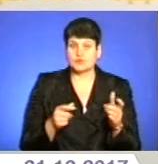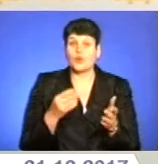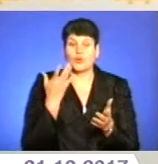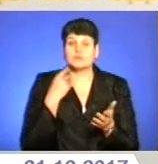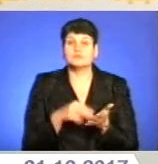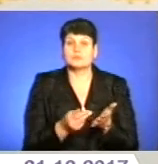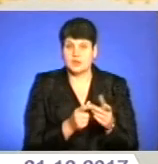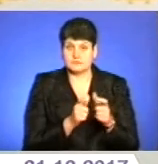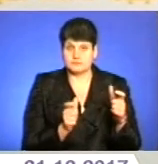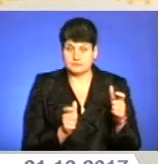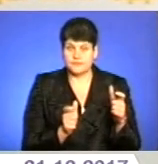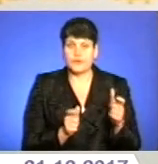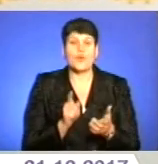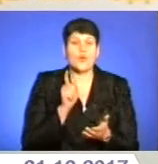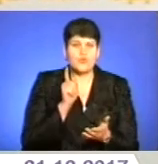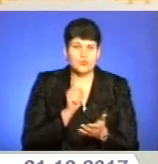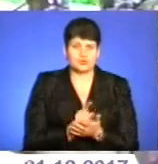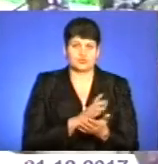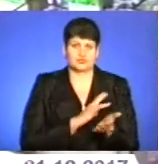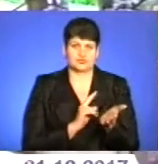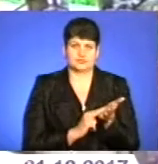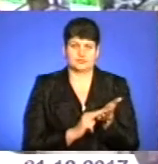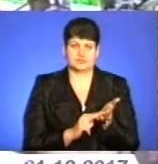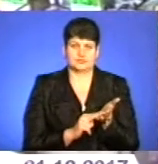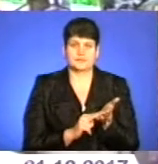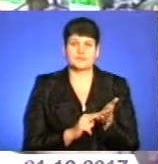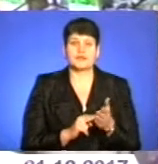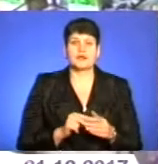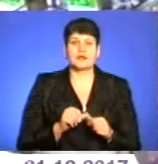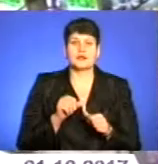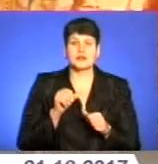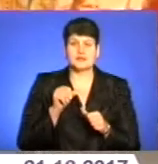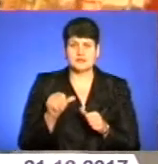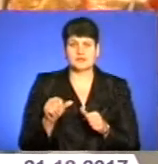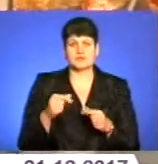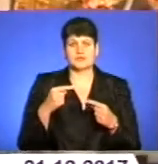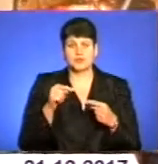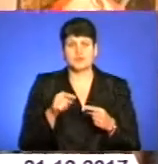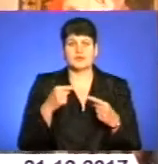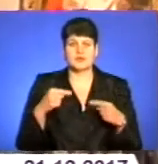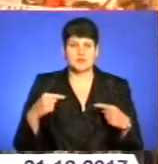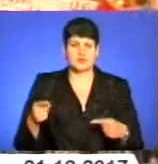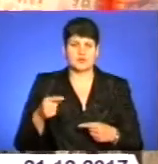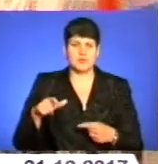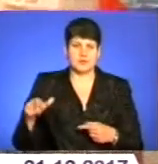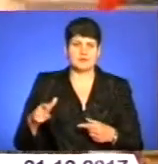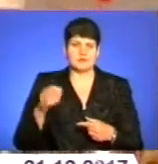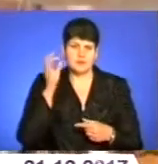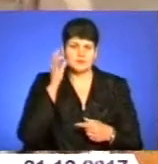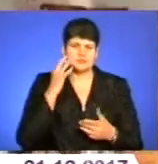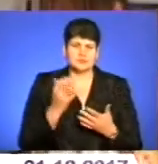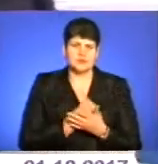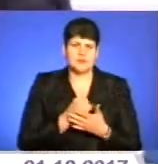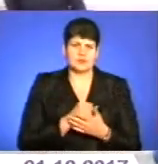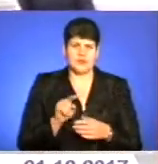покупку. Обов'язково, щоб було маркування. Окрім Марії, й інші тернополяни, які пригадують, що знаходили у солодощах